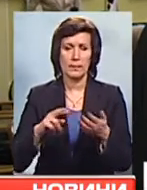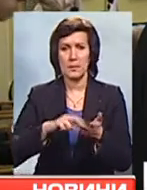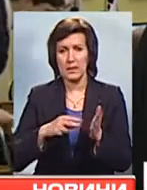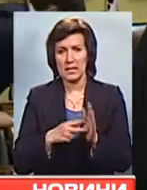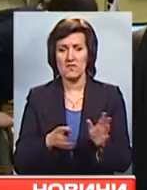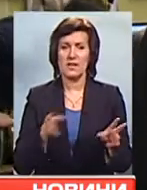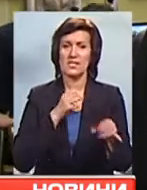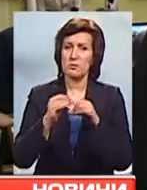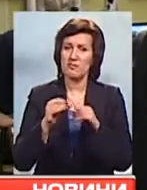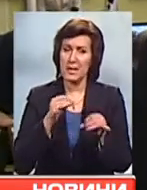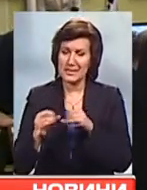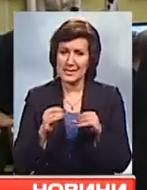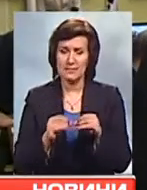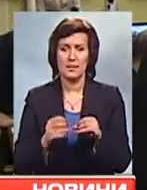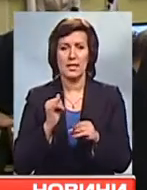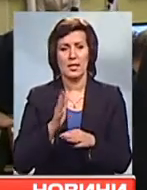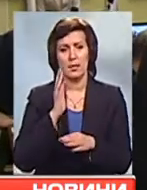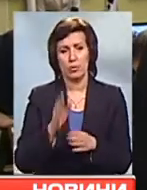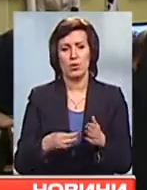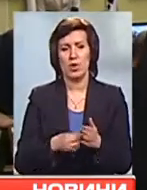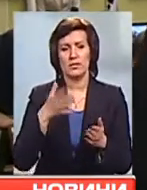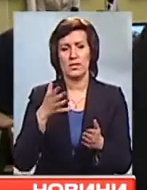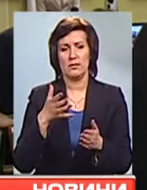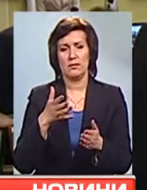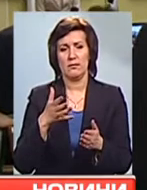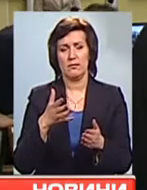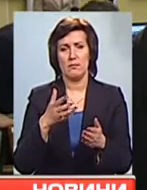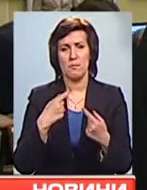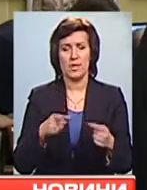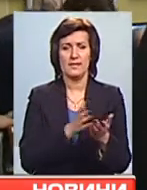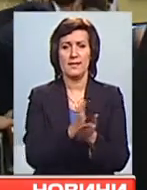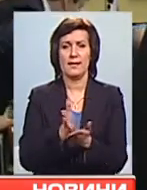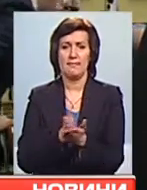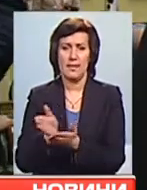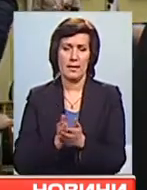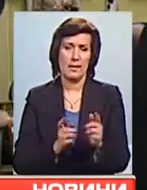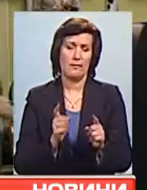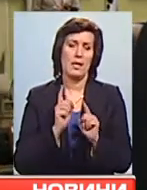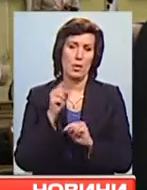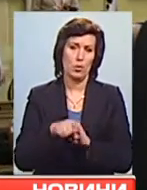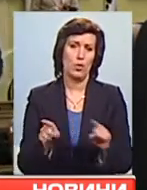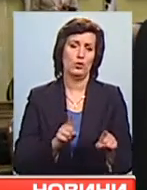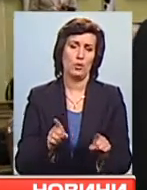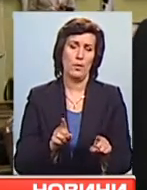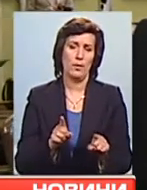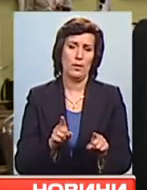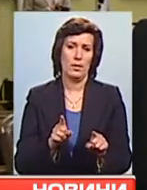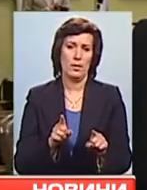планувати співбесіди. І будемо оцінювати їх по різних критеріях для того, щоб